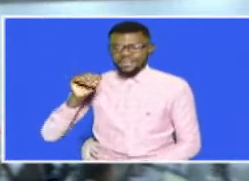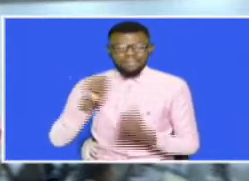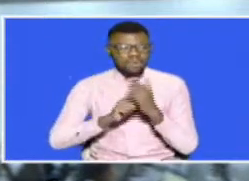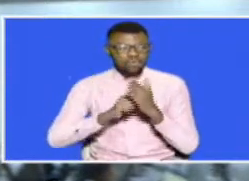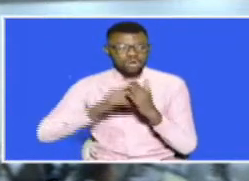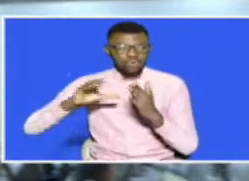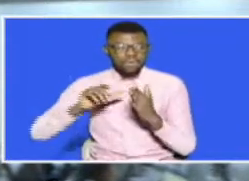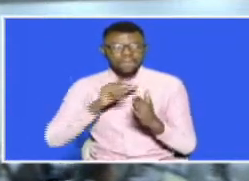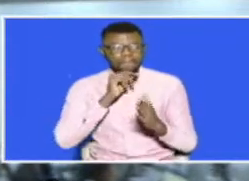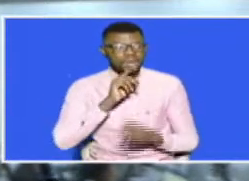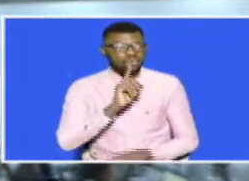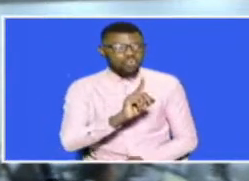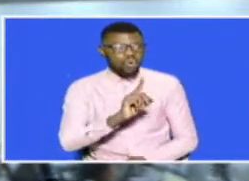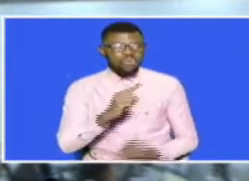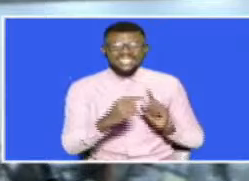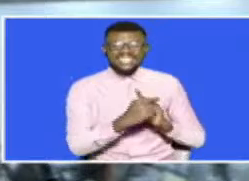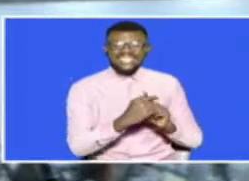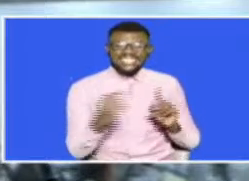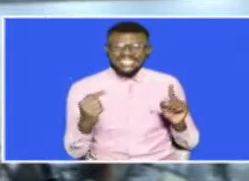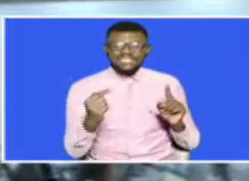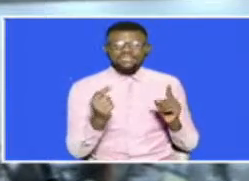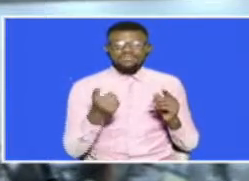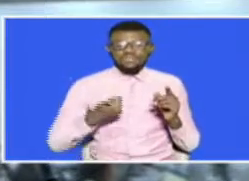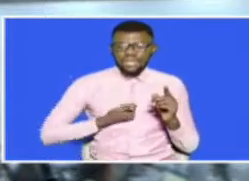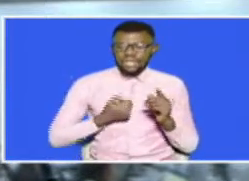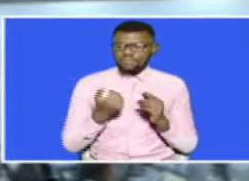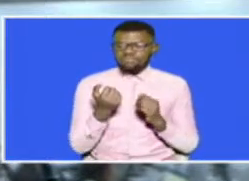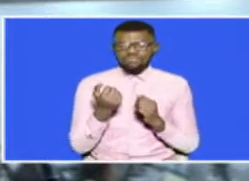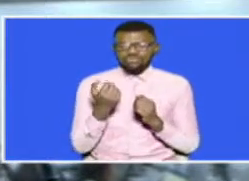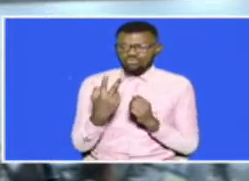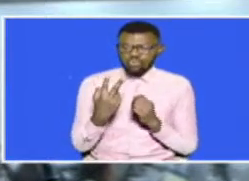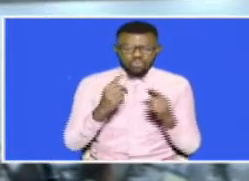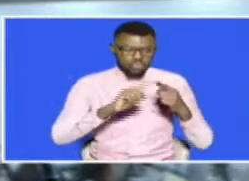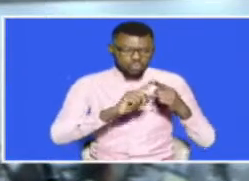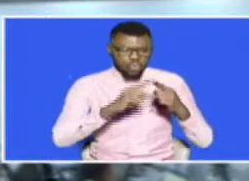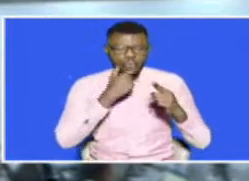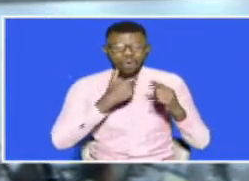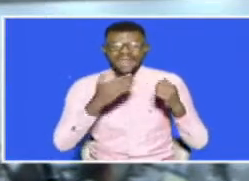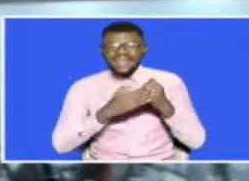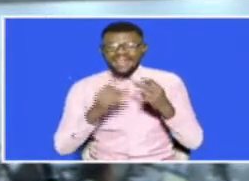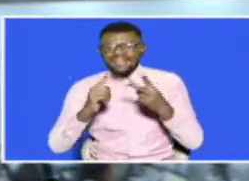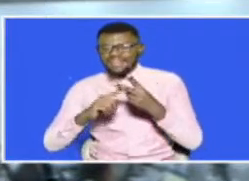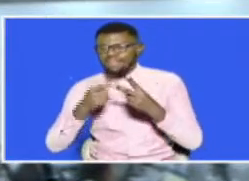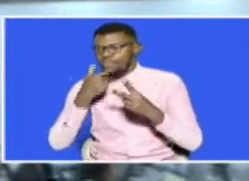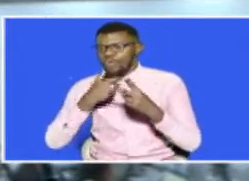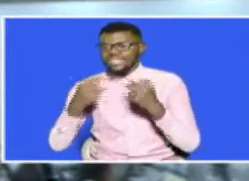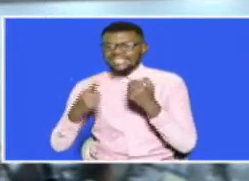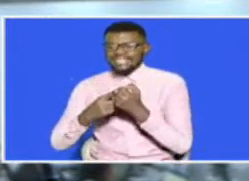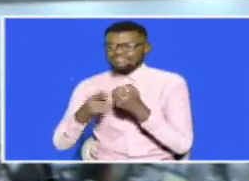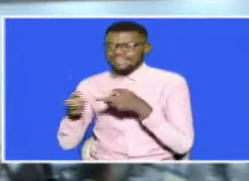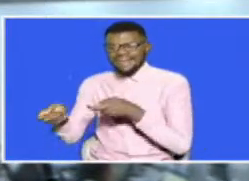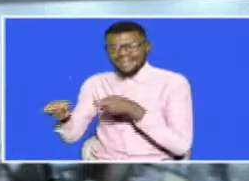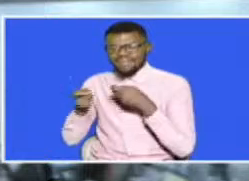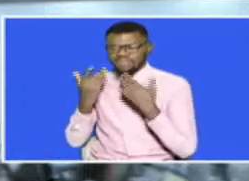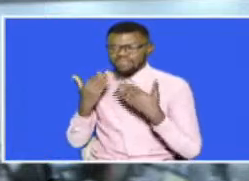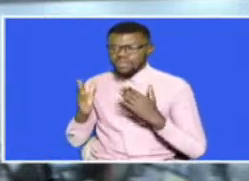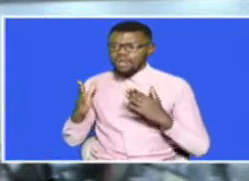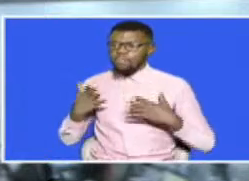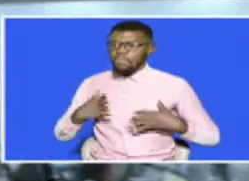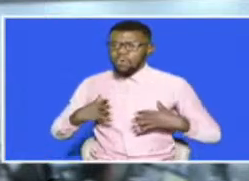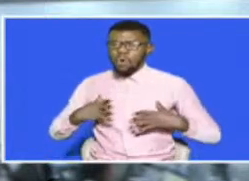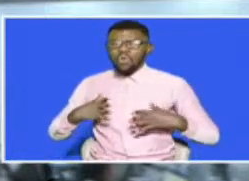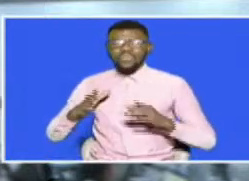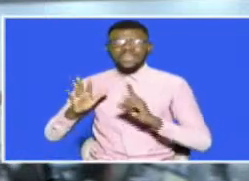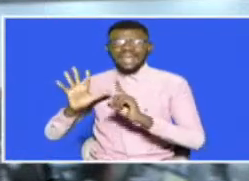ya mwanamume mmoja kuoa wasichana wawili wa umri wa miaka 6 na 9 aliyedaiwa kuwabaka. Wananchi waliokuwa na ghadhabu